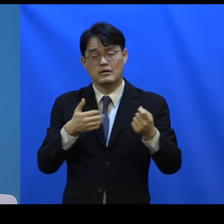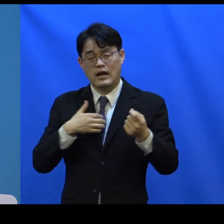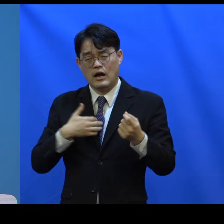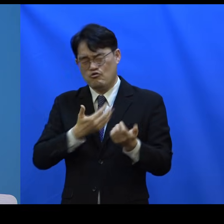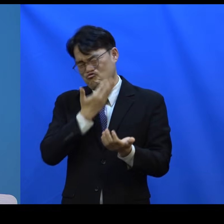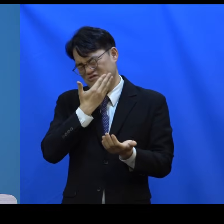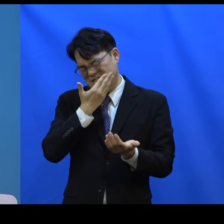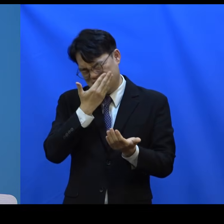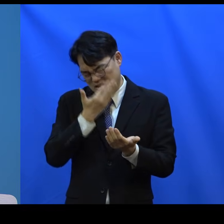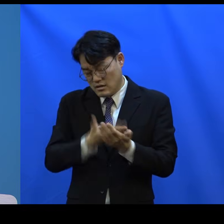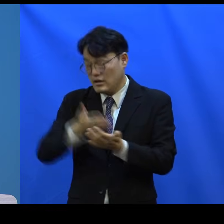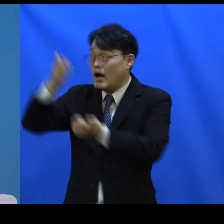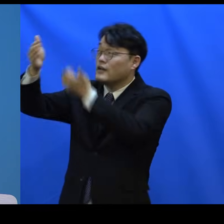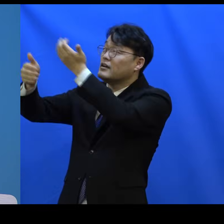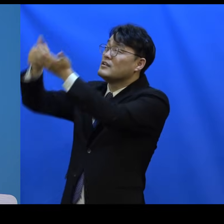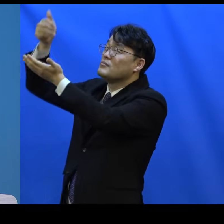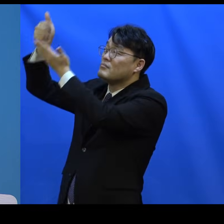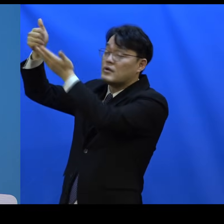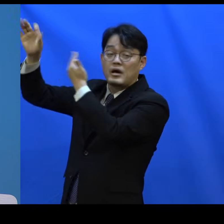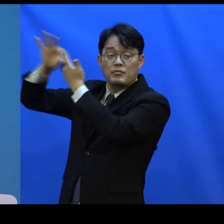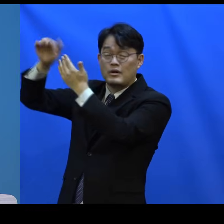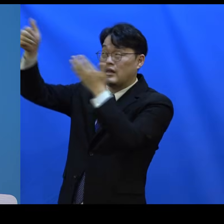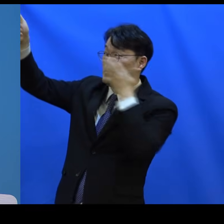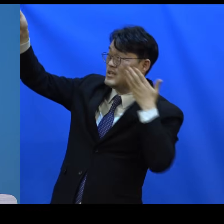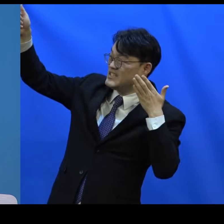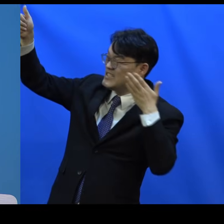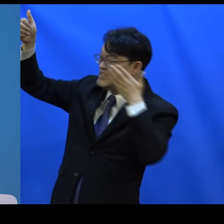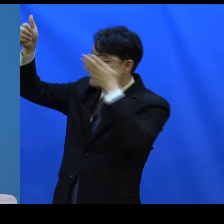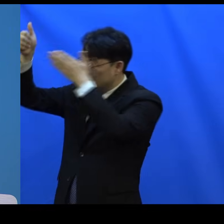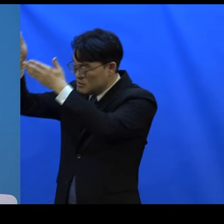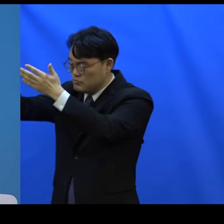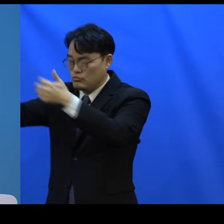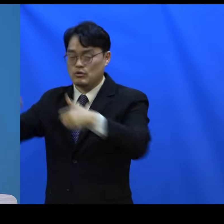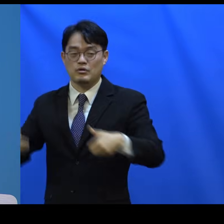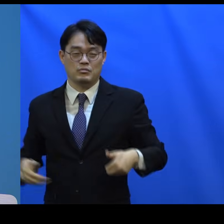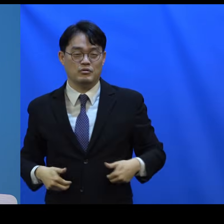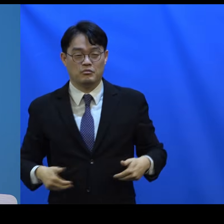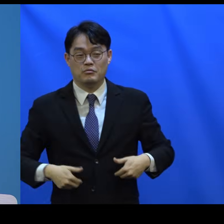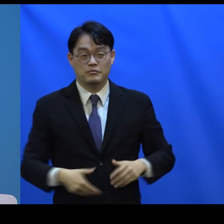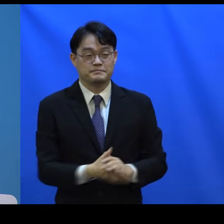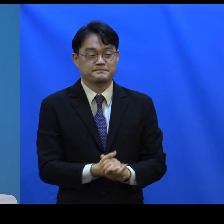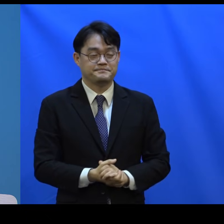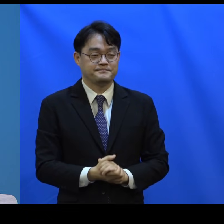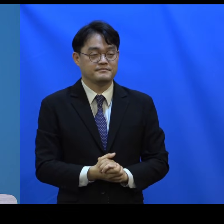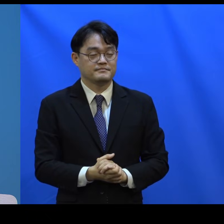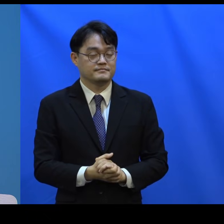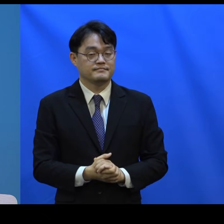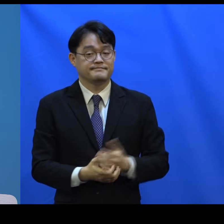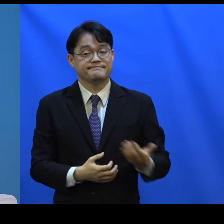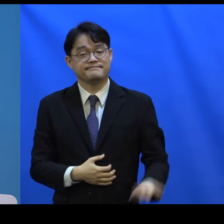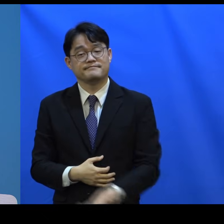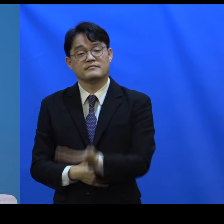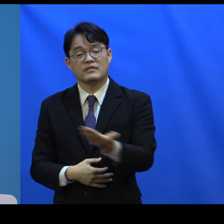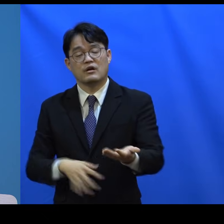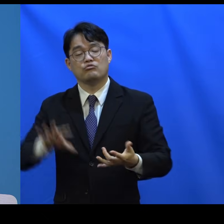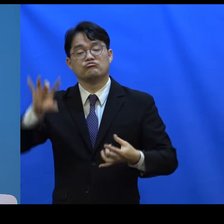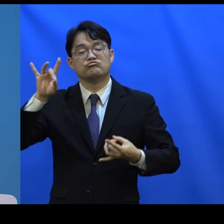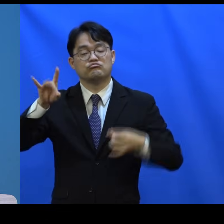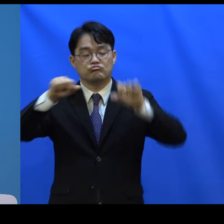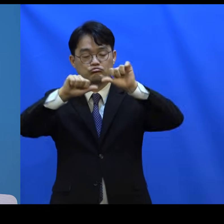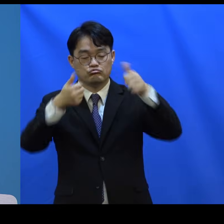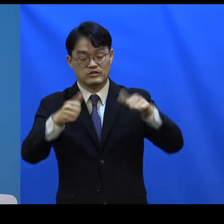여러분, 우리는 내가 가장 귀중하게 여기는 것에 집착해요. 그리고 몰두합니다. 그 사실은 여러분 우상이 뭐냐